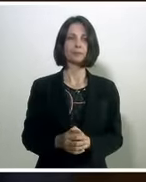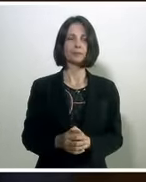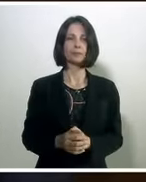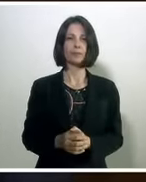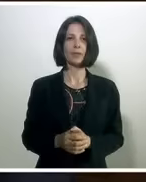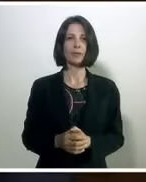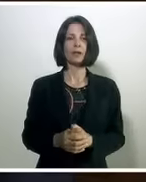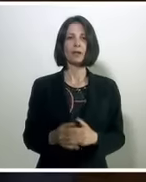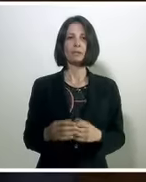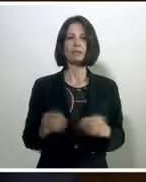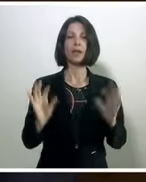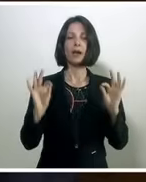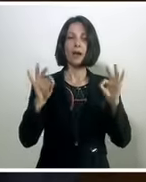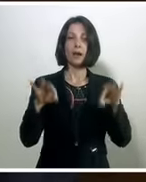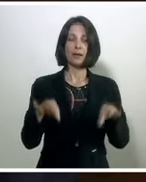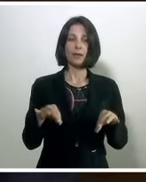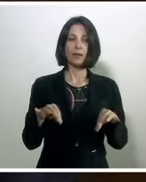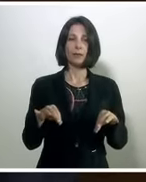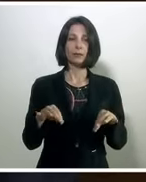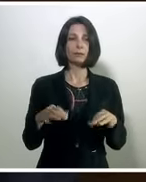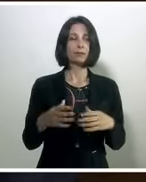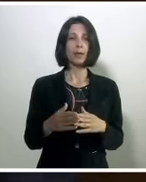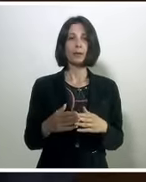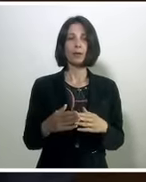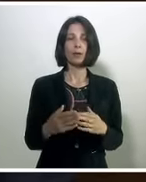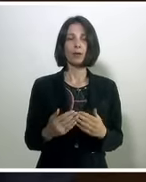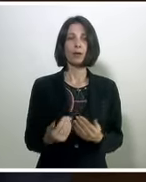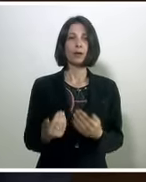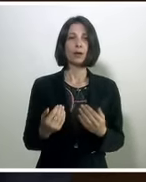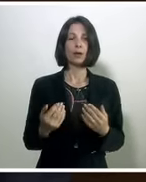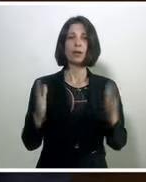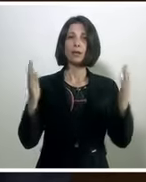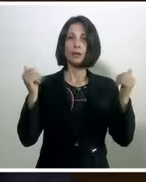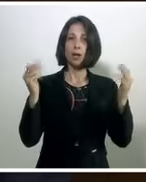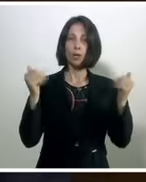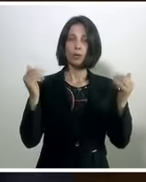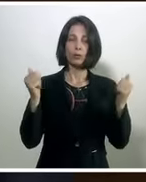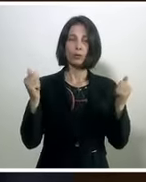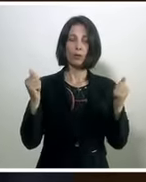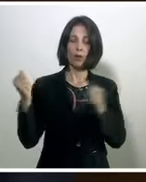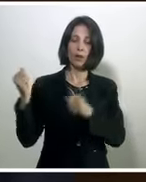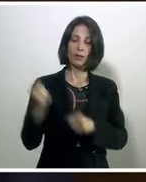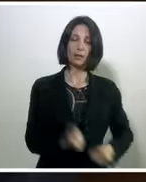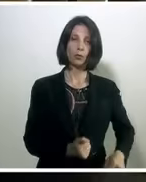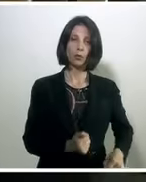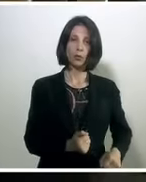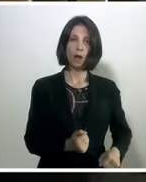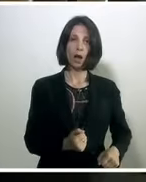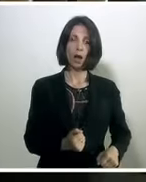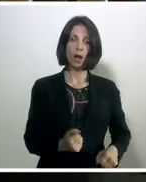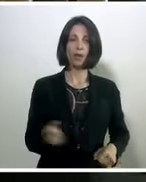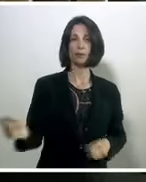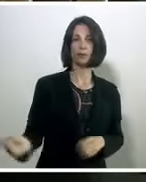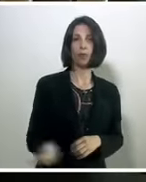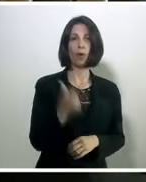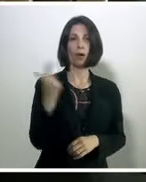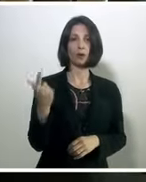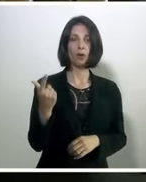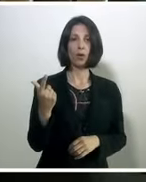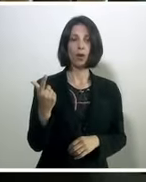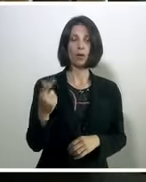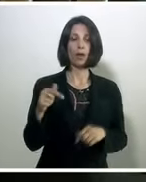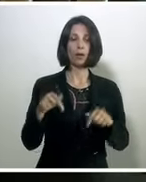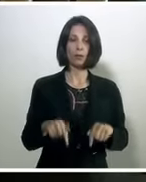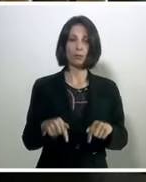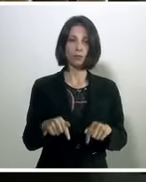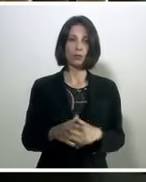defen e ad amantina stima sottesi al breve cenno di saluto istituzionale che esprimo in occasione di questa cerimonia commemorativa